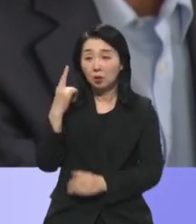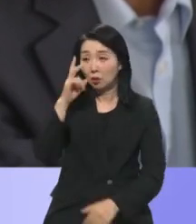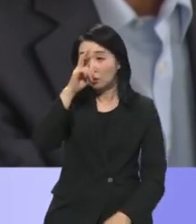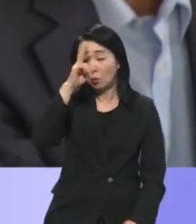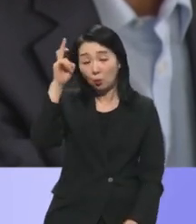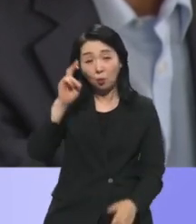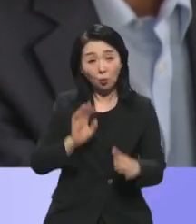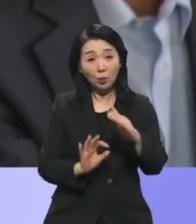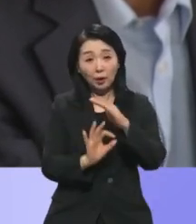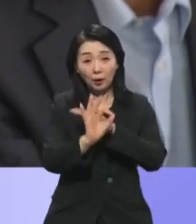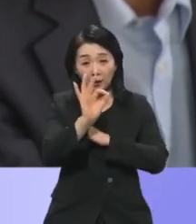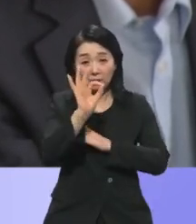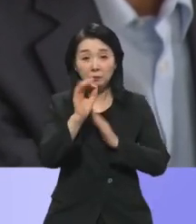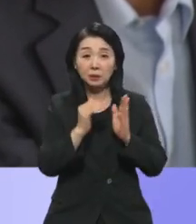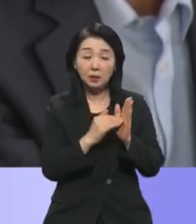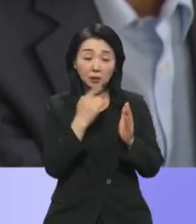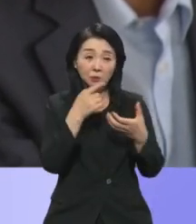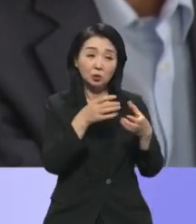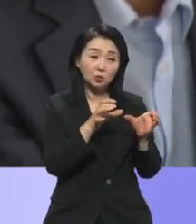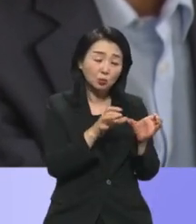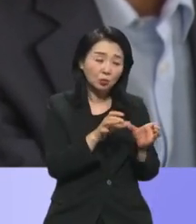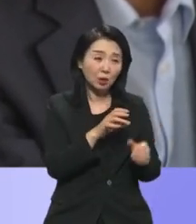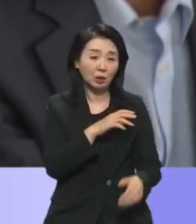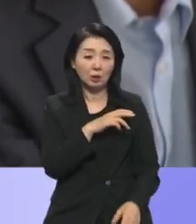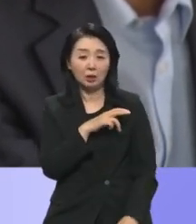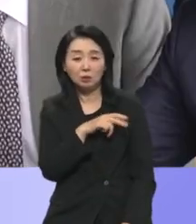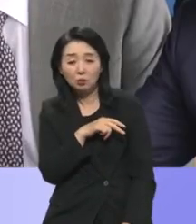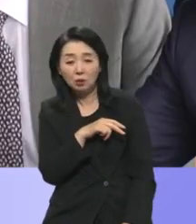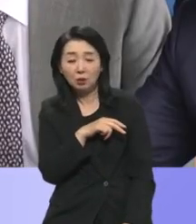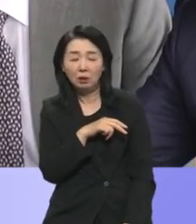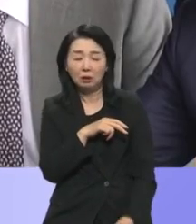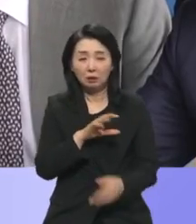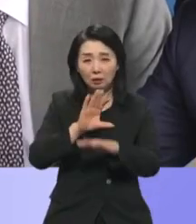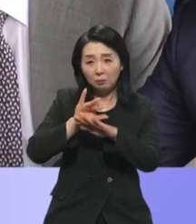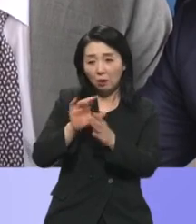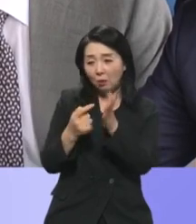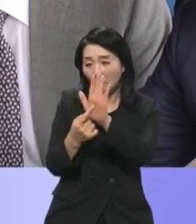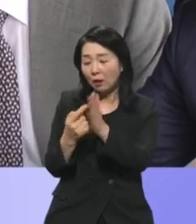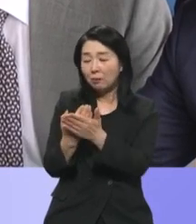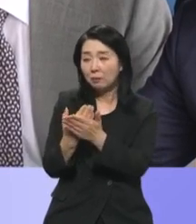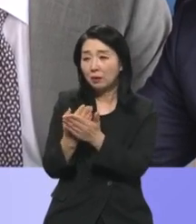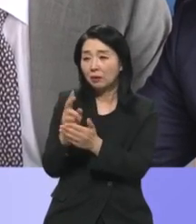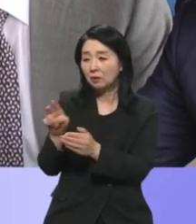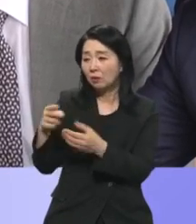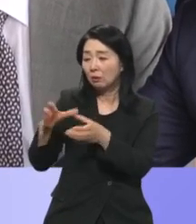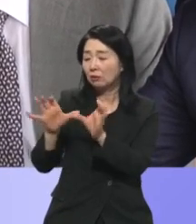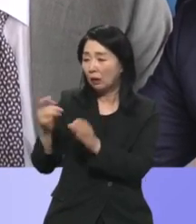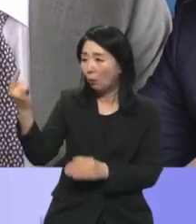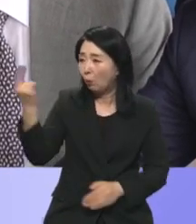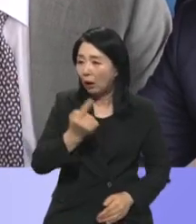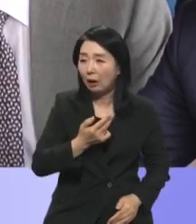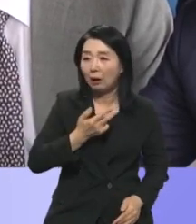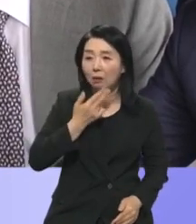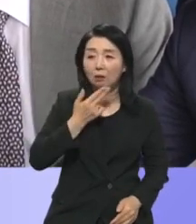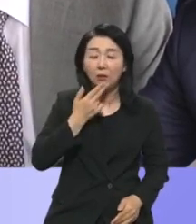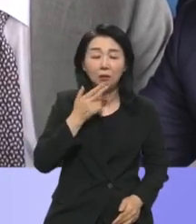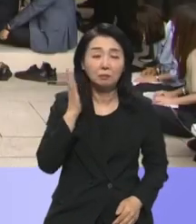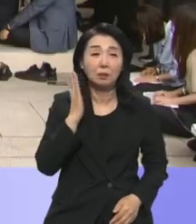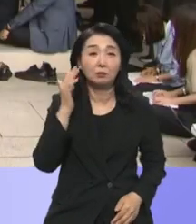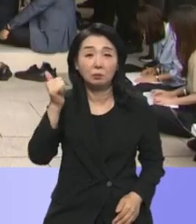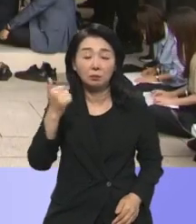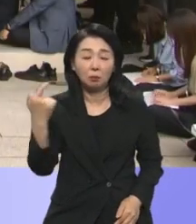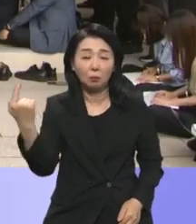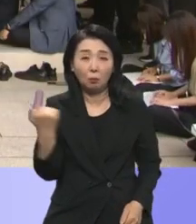오늘 아침 금이랑 여러분들이 이제 여러 방송에 나와서 계속 그러더라고요 뭐 여당에서 찾아보지도 않고 뭐 대통령도 뭐